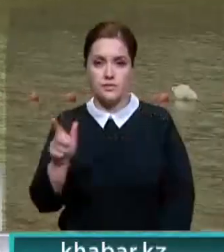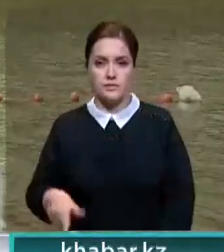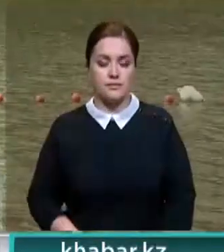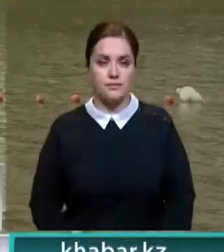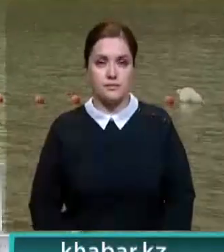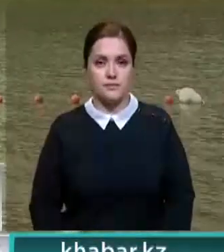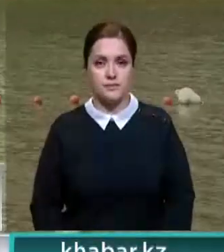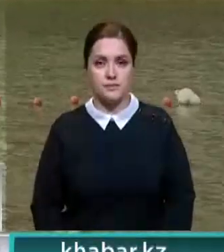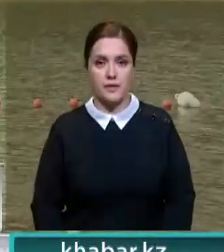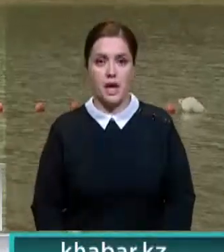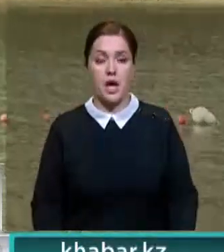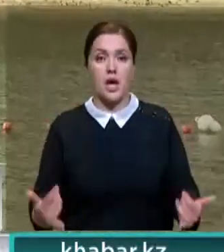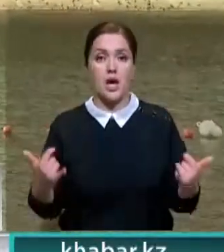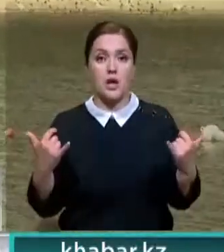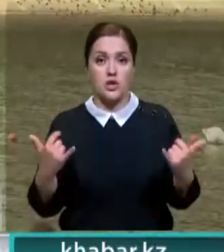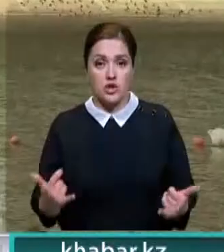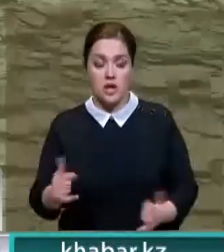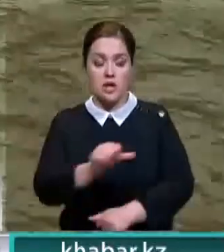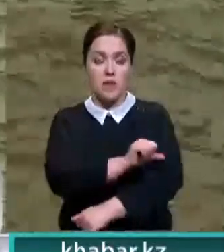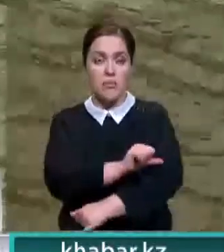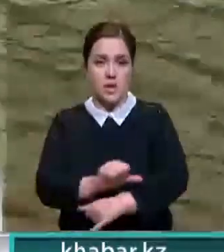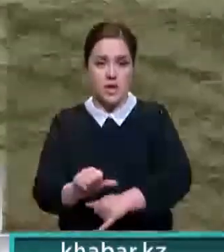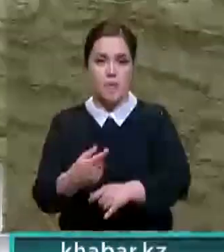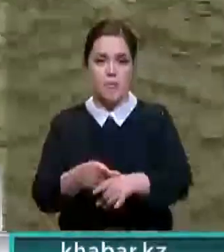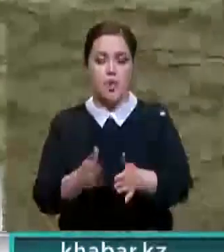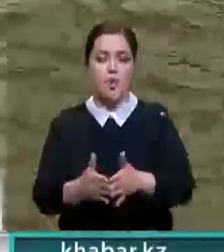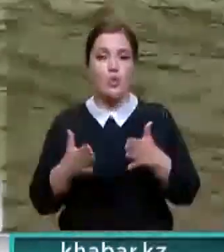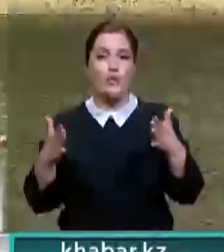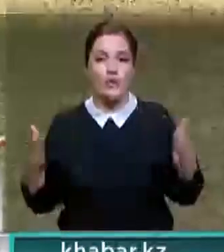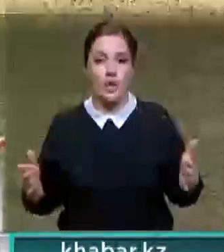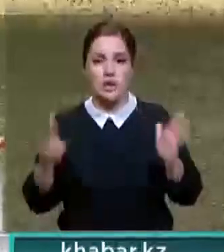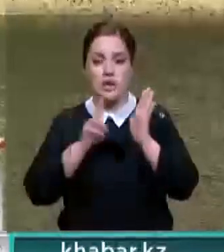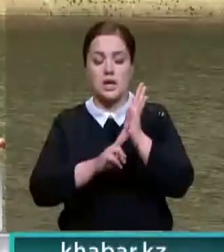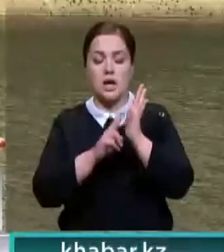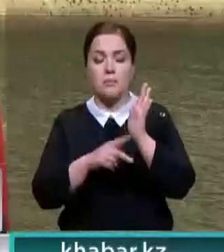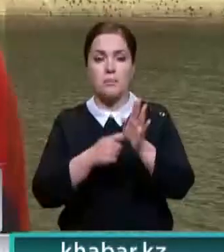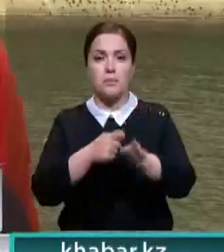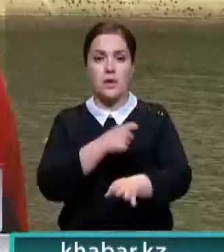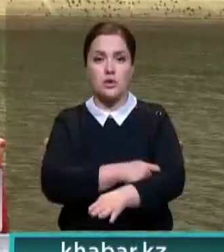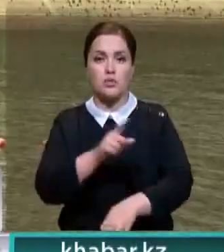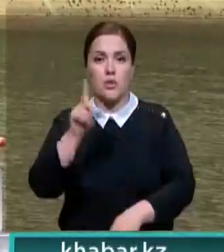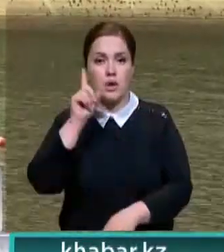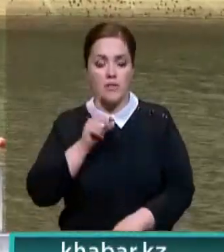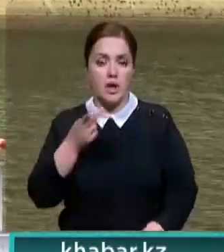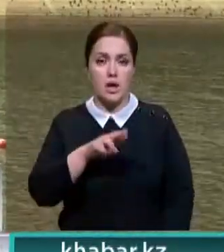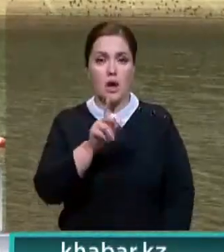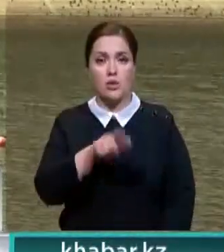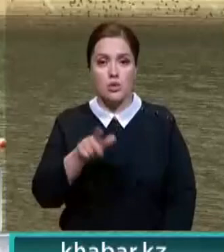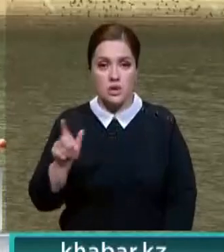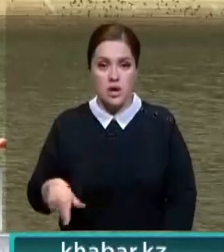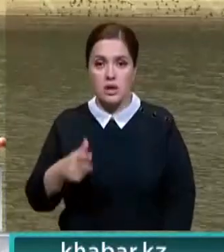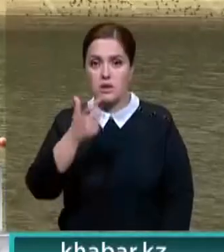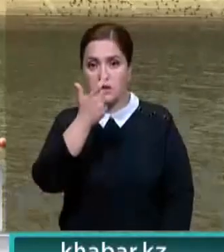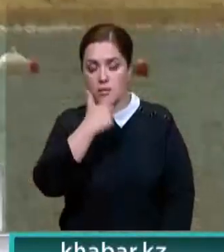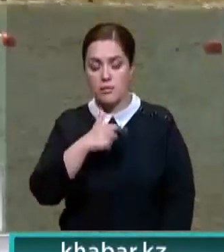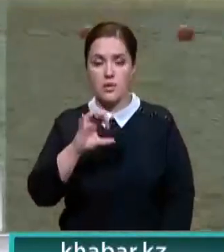пандемии береговая линия пляжа была увеличена на 70 метров, как можно было комфортно для посетителей с